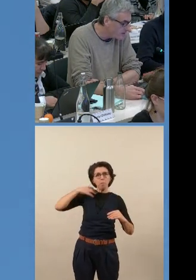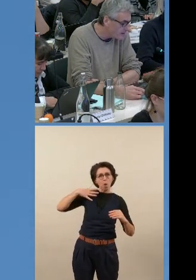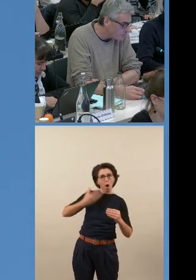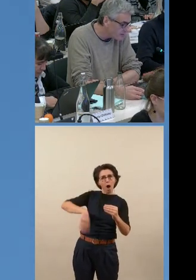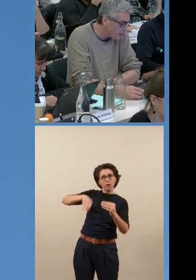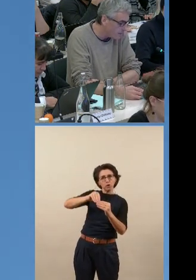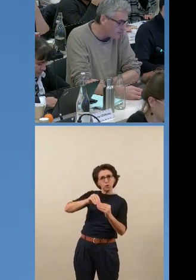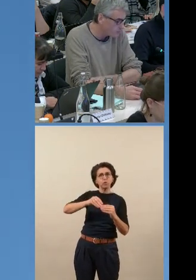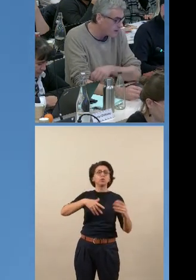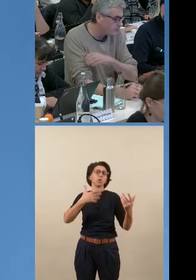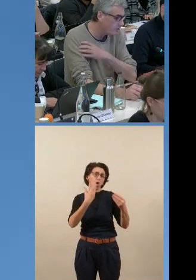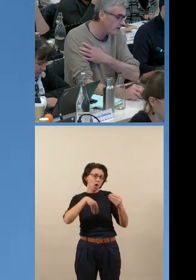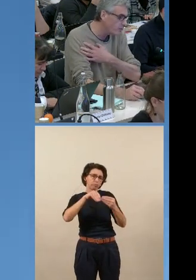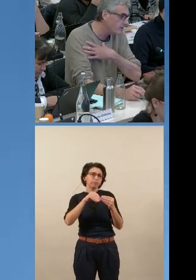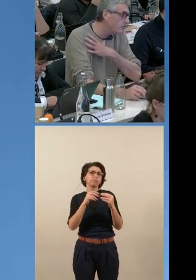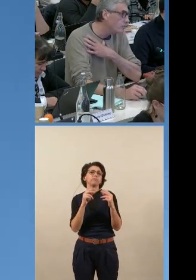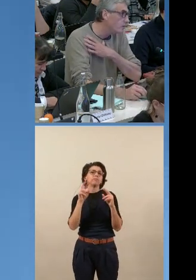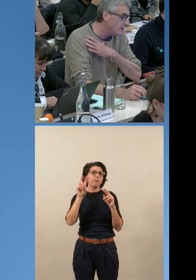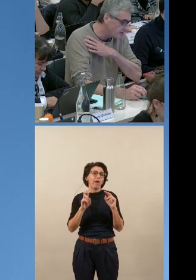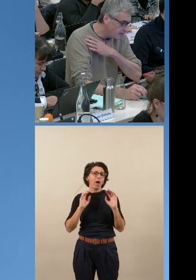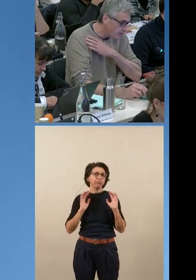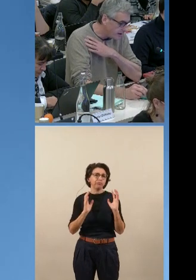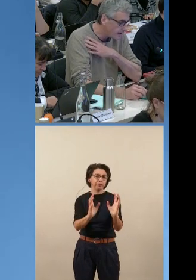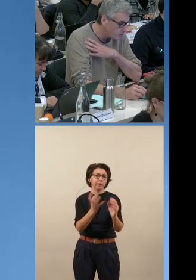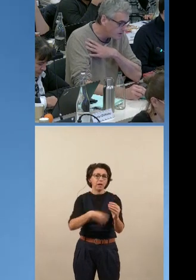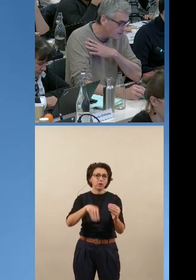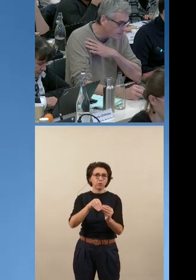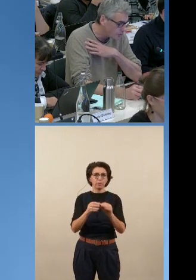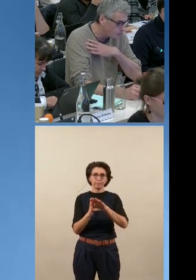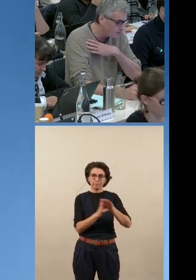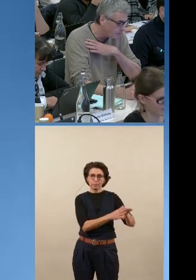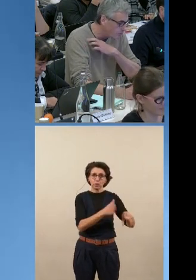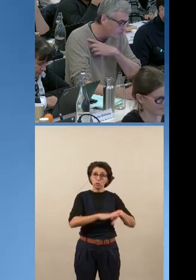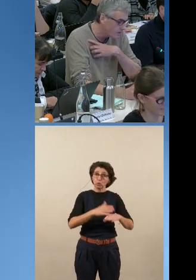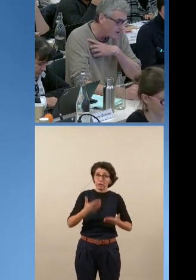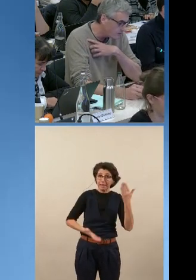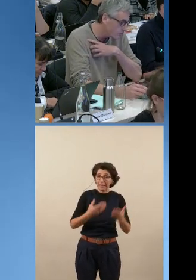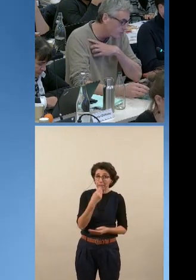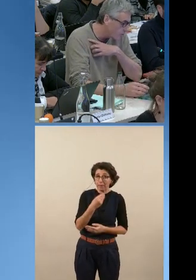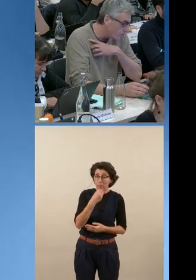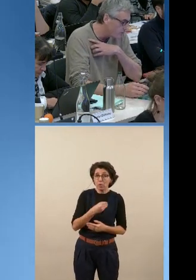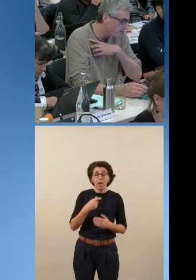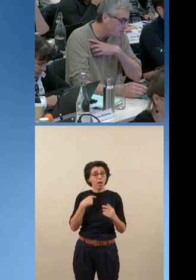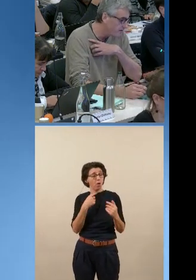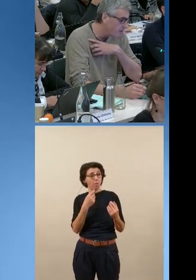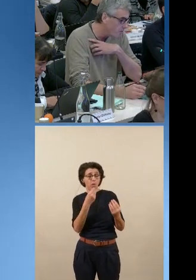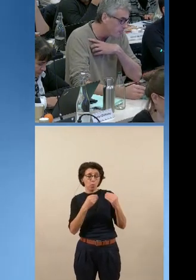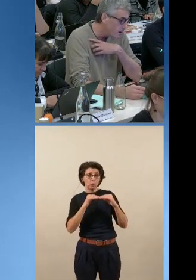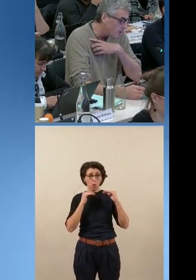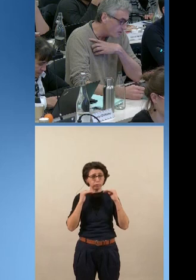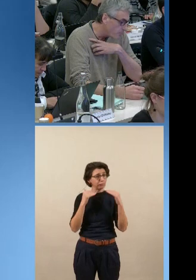politique alimentaire afin de garantir une alimentation équilibrée et de qualité pour toutes et tous et ce dans le respect du